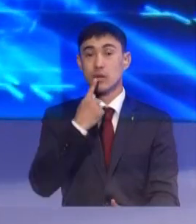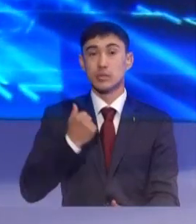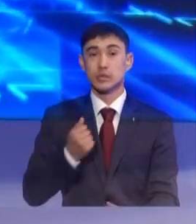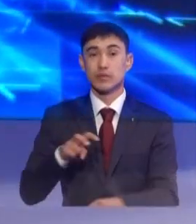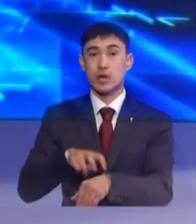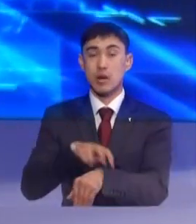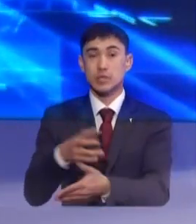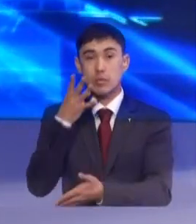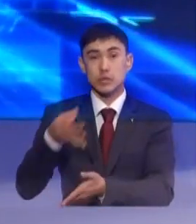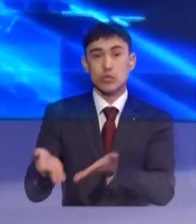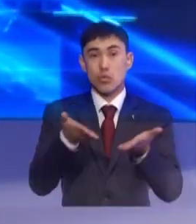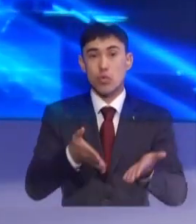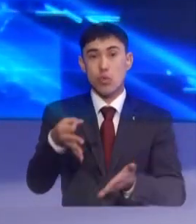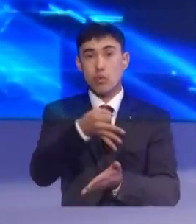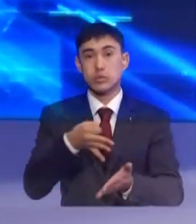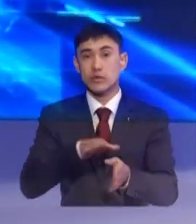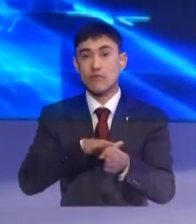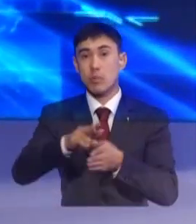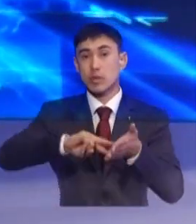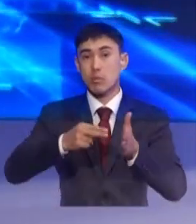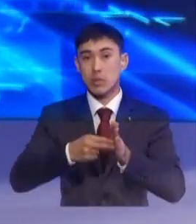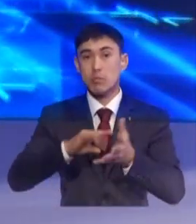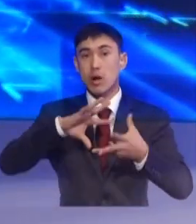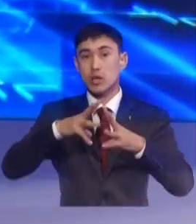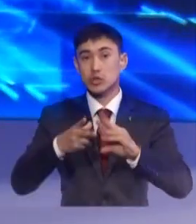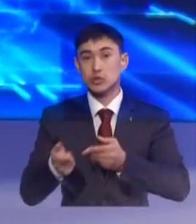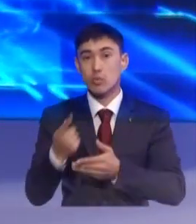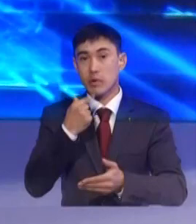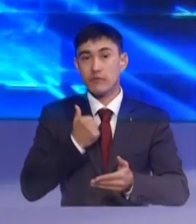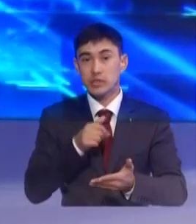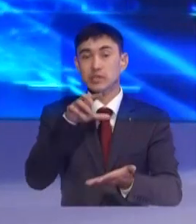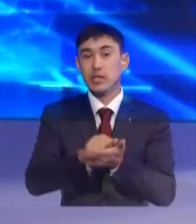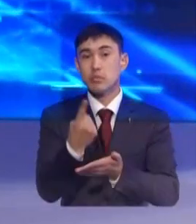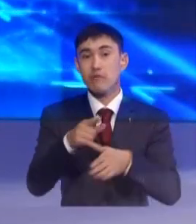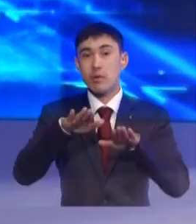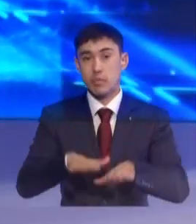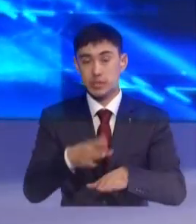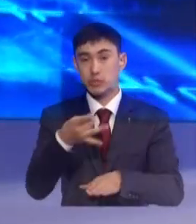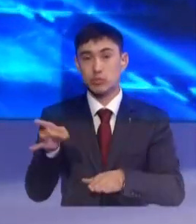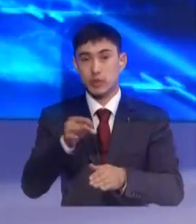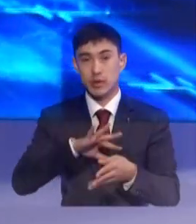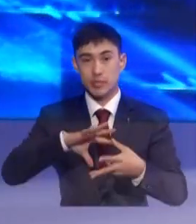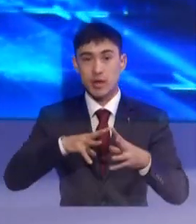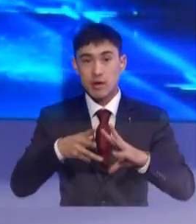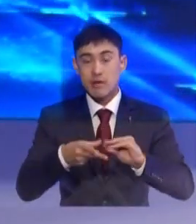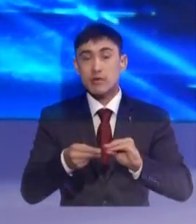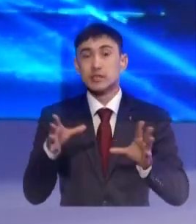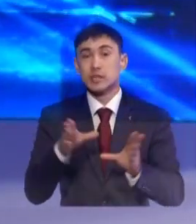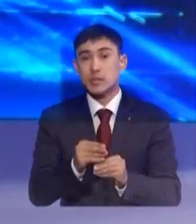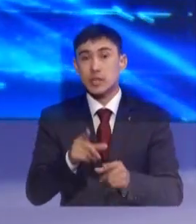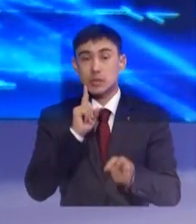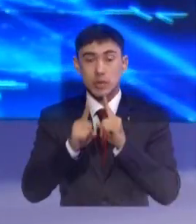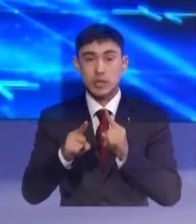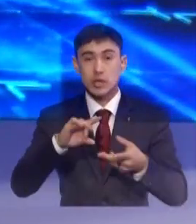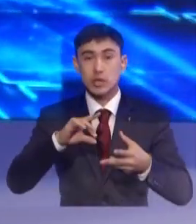Призывные комиссии Алматинской области перевыполнили план по количеству призывников и заняли первое место по республике. Вместе с тем,